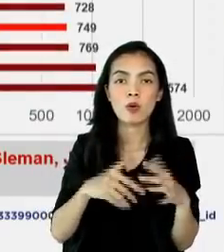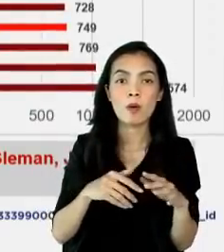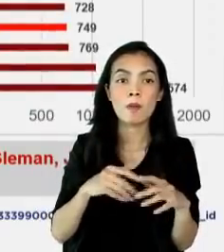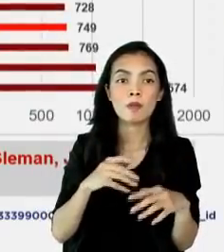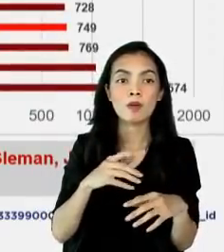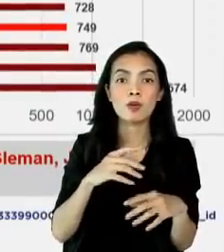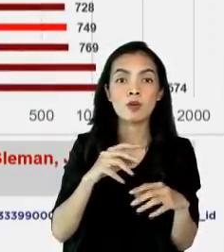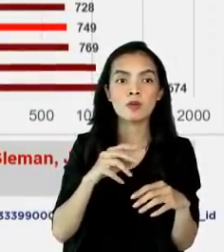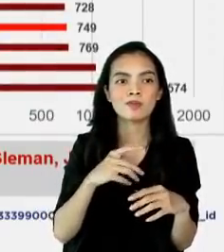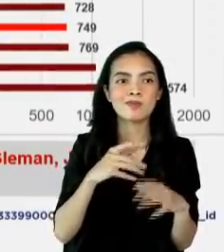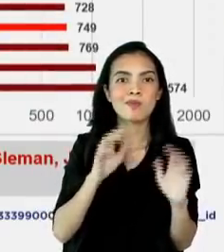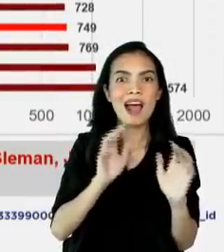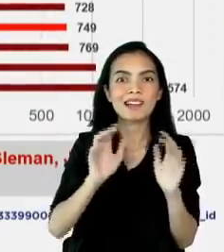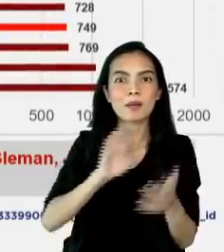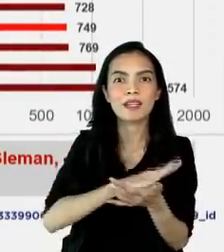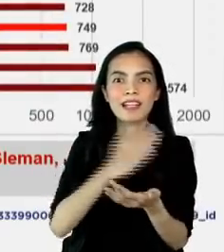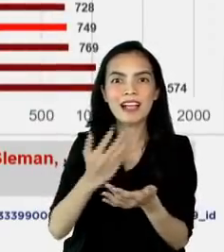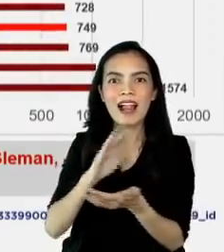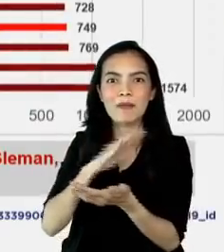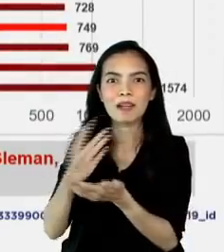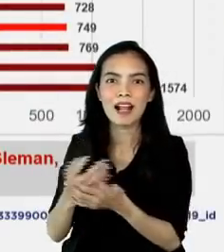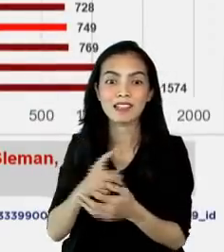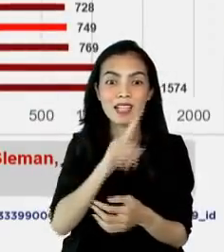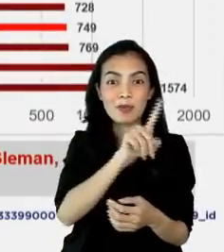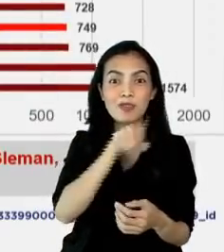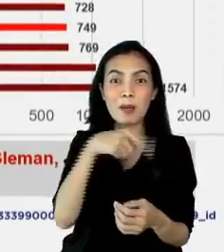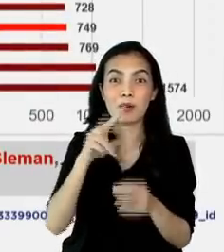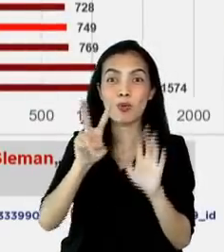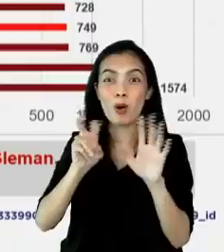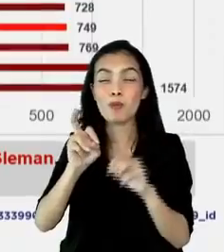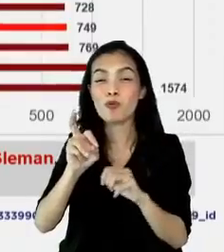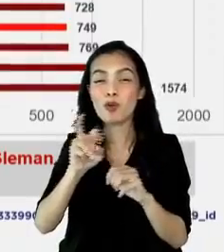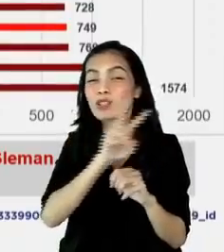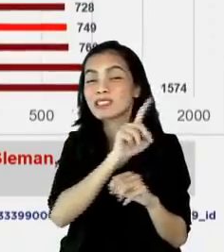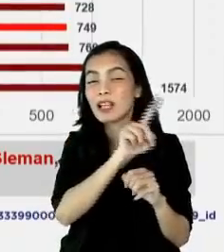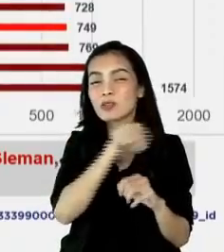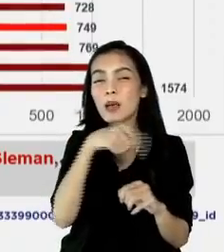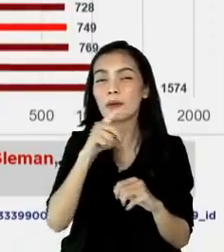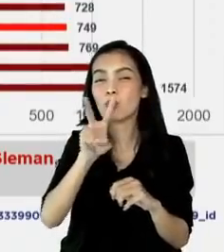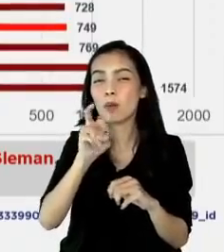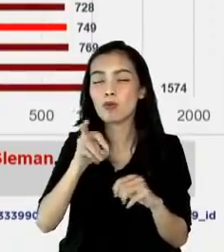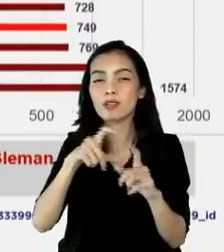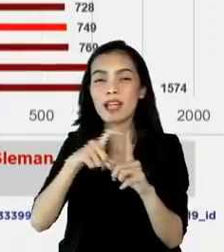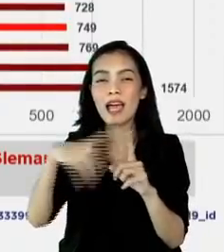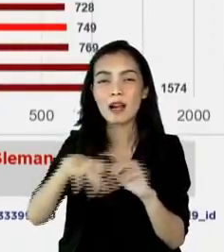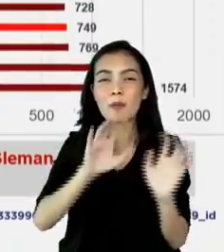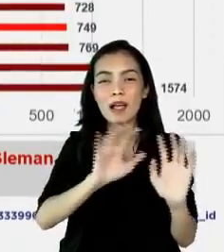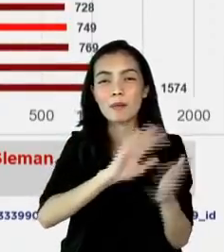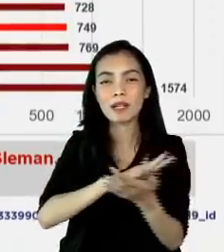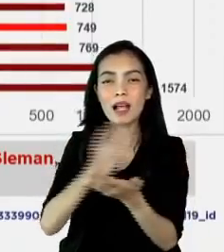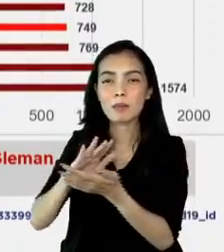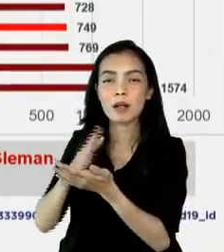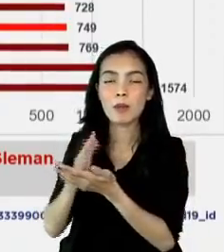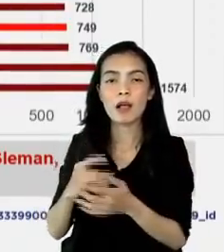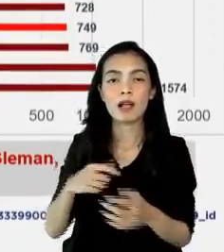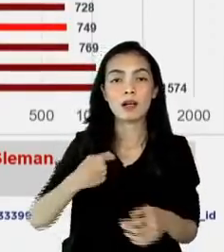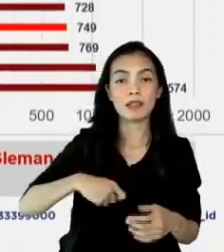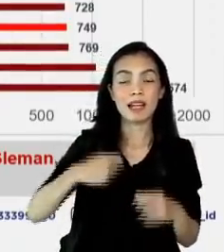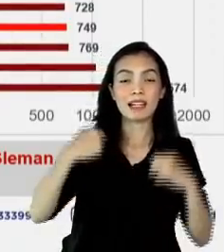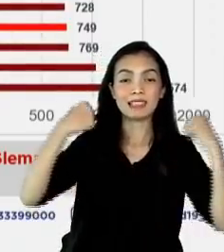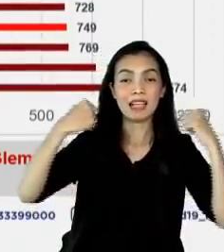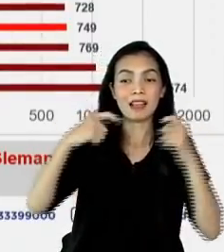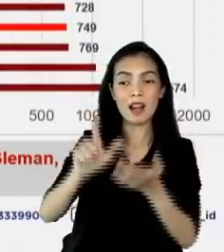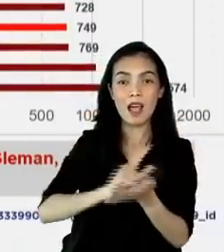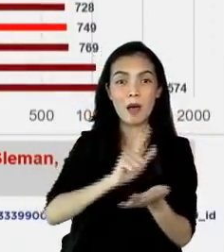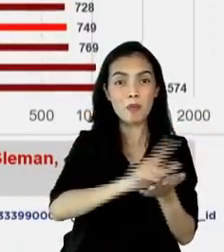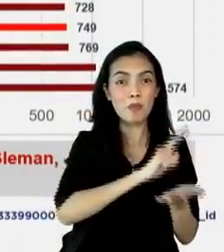20, masuk 20 besar gitu ya. Di bulan Juli ini kalau kita lihat memang secara jumlah kematian berdasarkan laporan yang diterima dari Kementerian